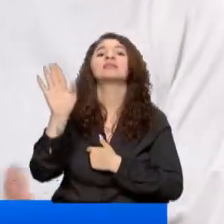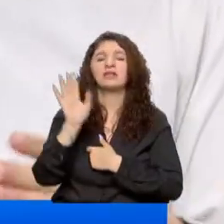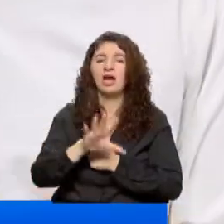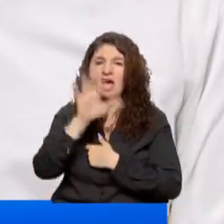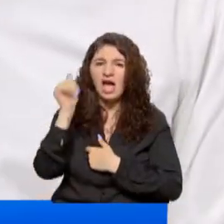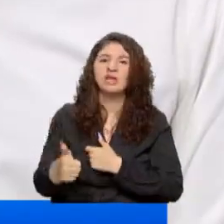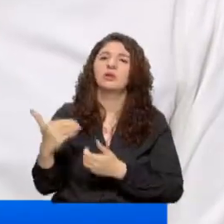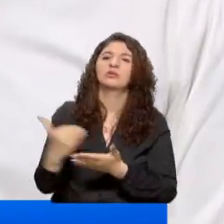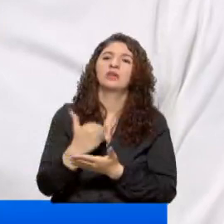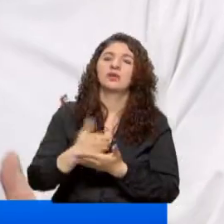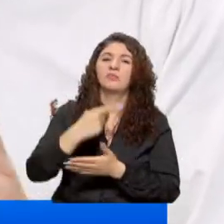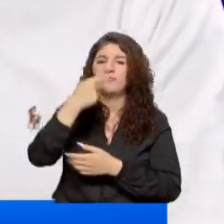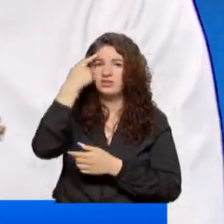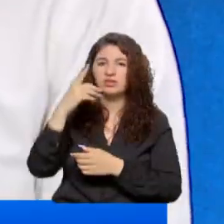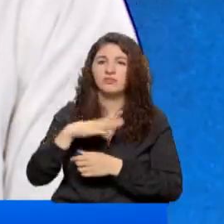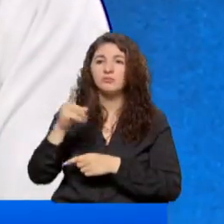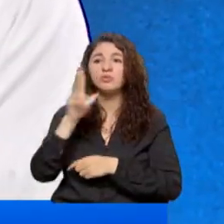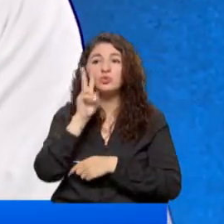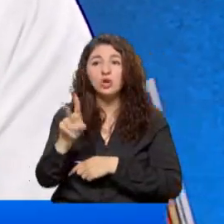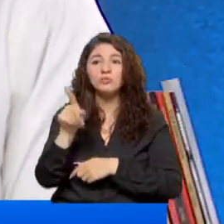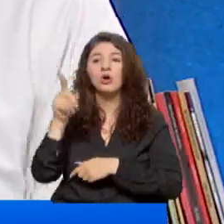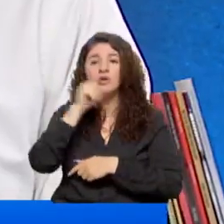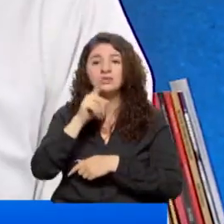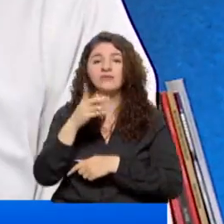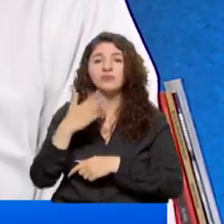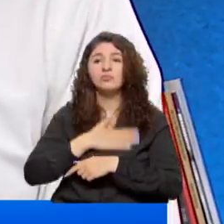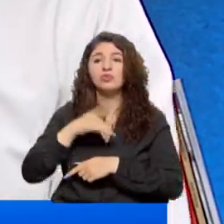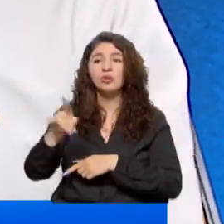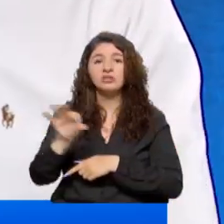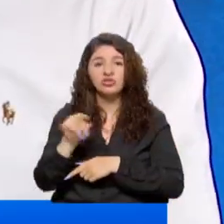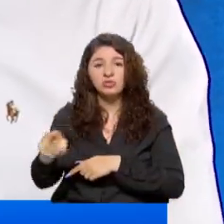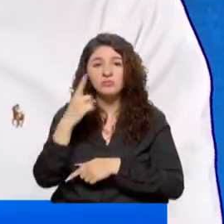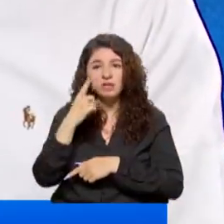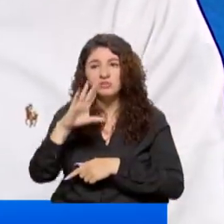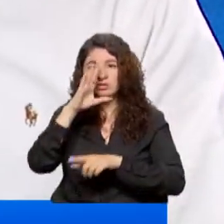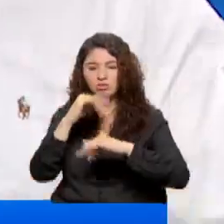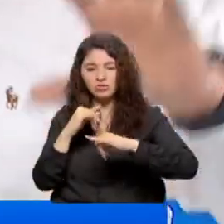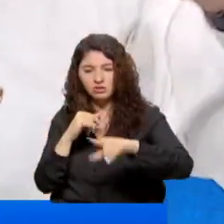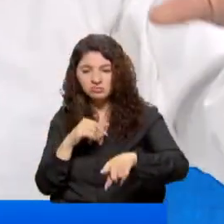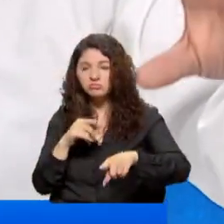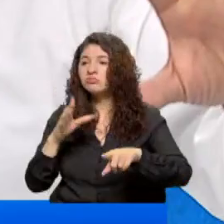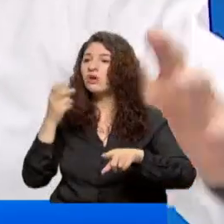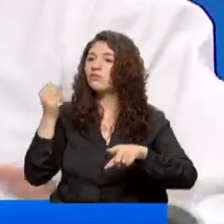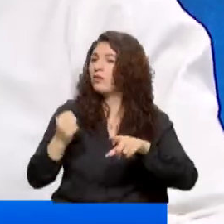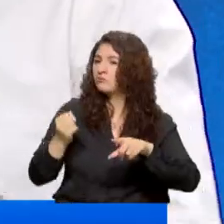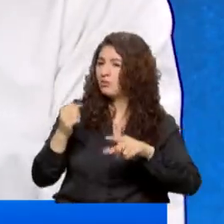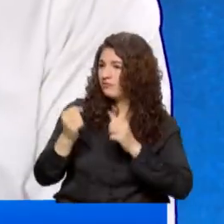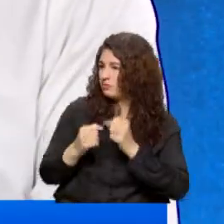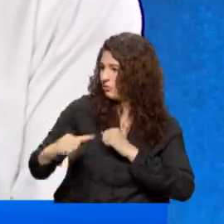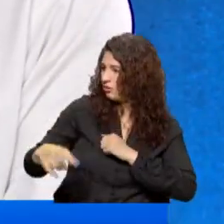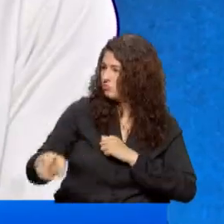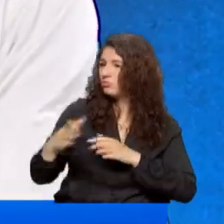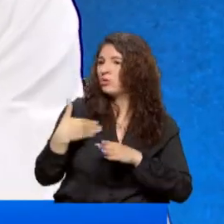her zaman kazanma fırsatı var ben bunu gördüm de o yüzden ve bu sayıda O yüzden seçtim baktım İstanbul'a yakın fabrikalara yakın